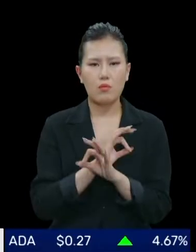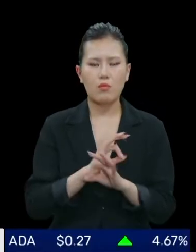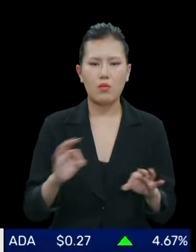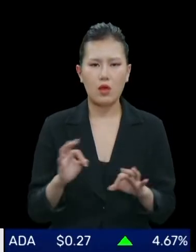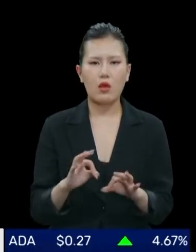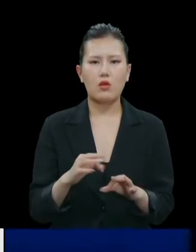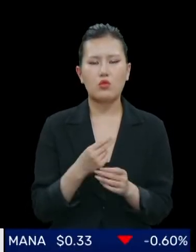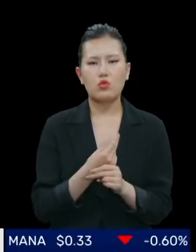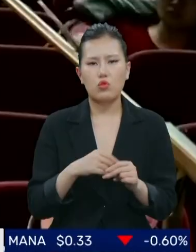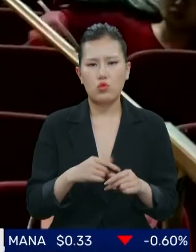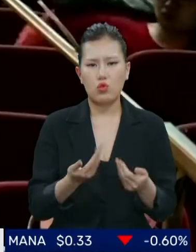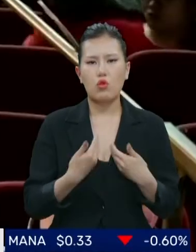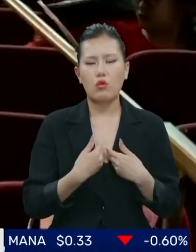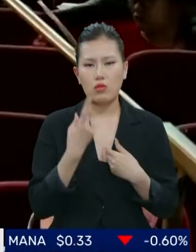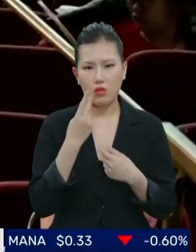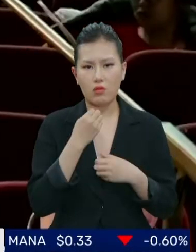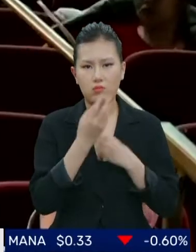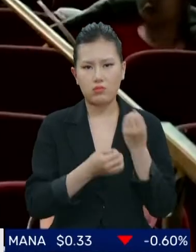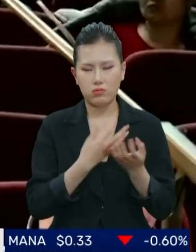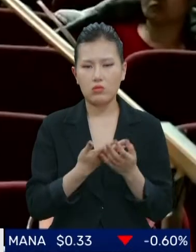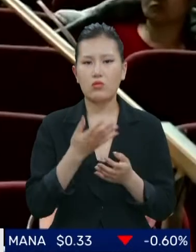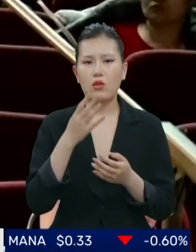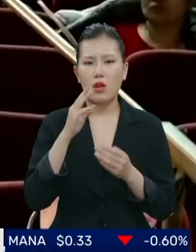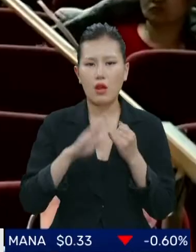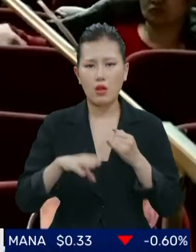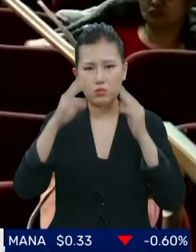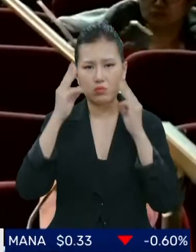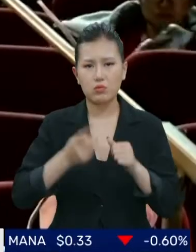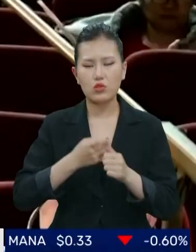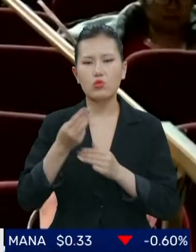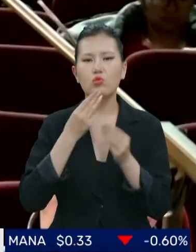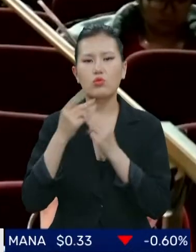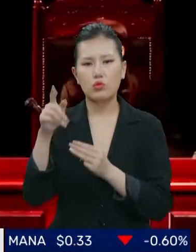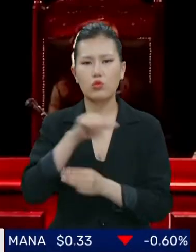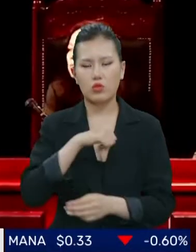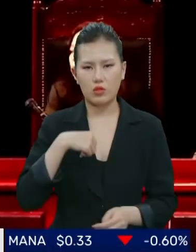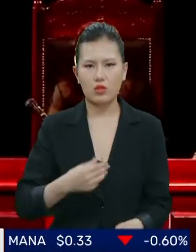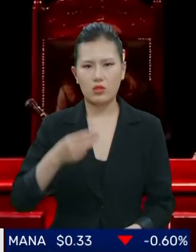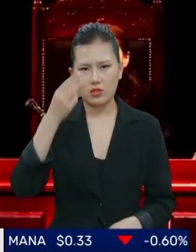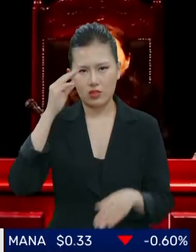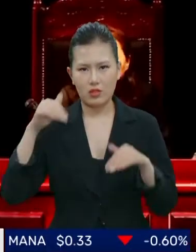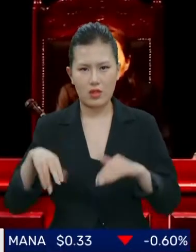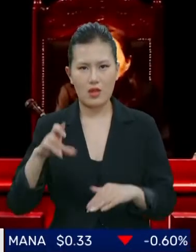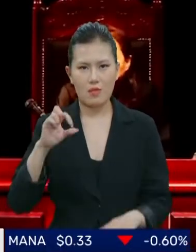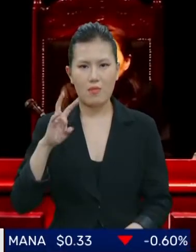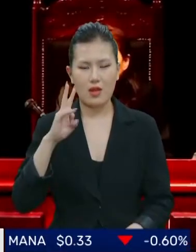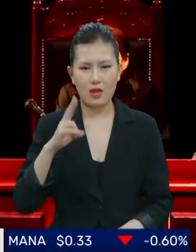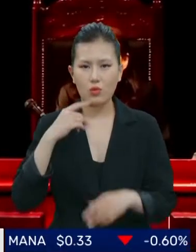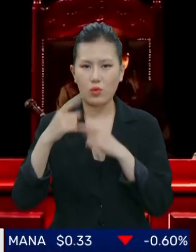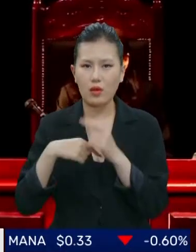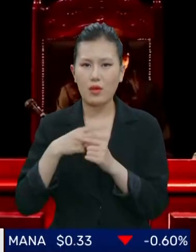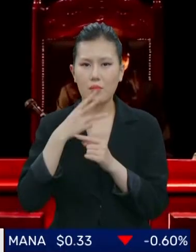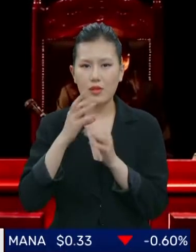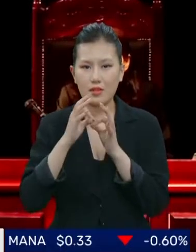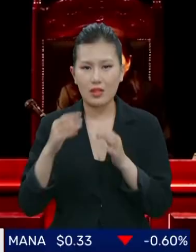цагаат бол хүсэлт гаргаад байна. За гэхдээ эцсийн шийдвэрийг шүүх бүлдгүн гаргана. За харин Чингис хаан банкны зээлийн хэрэгтэй холбоотой дэлгэрэнгүй мэдээллийг өнөөдөр